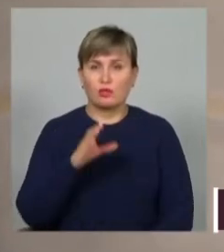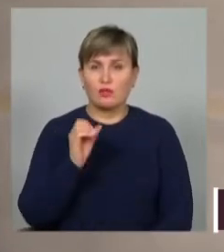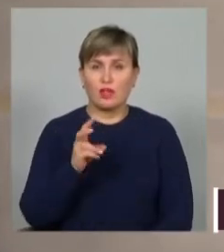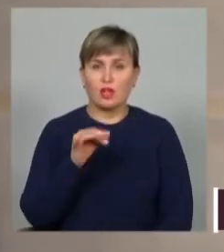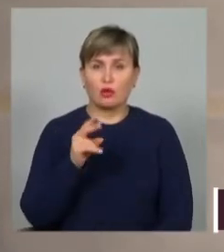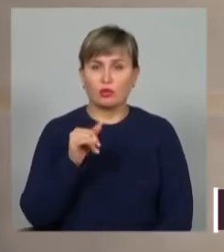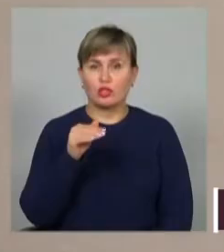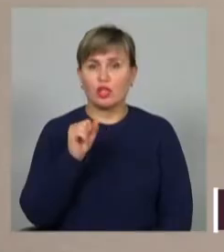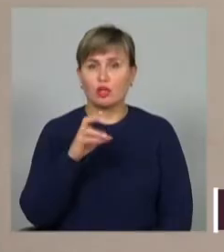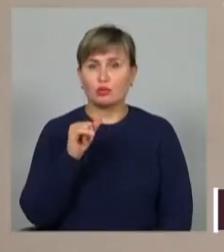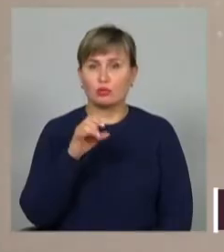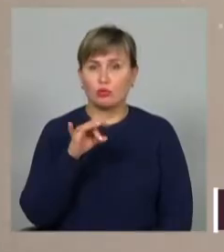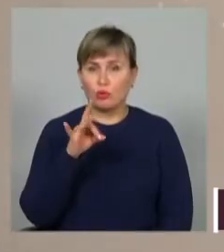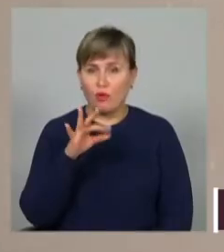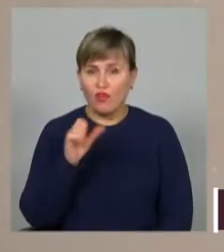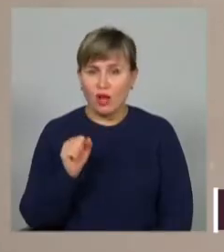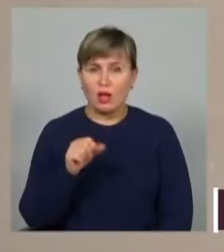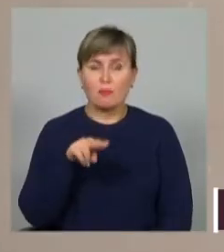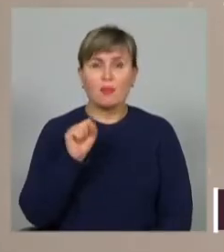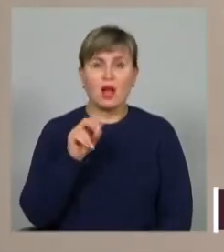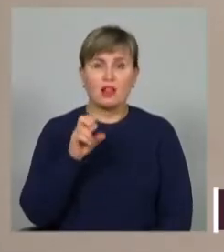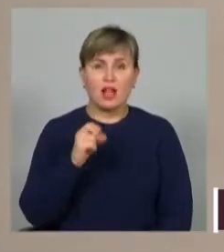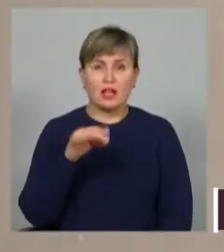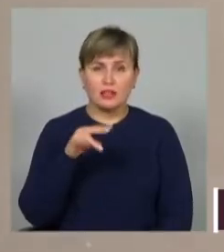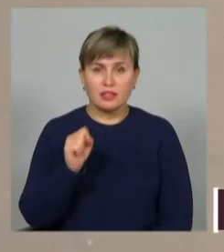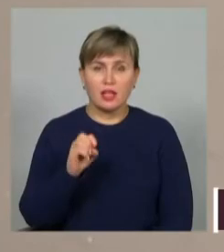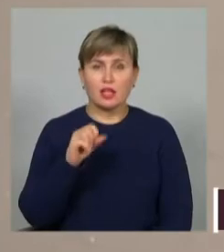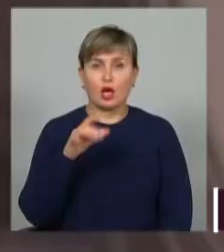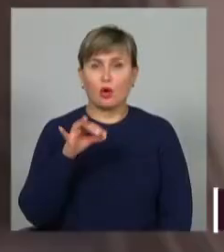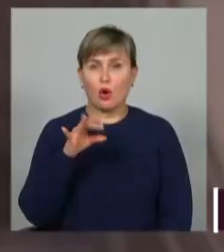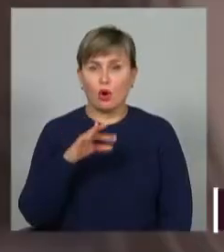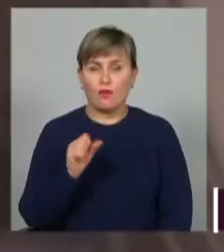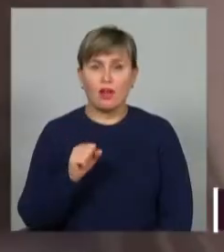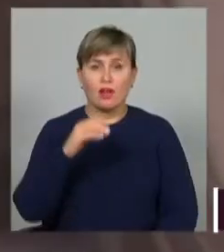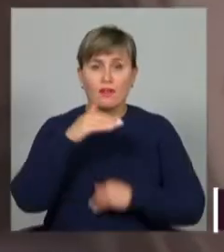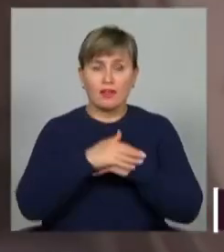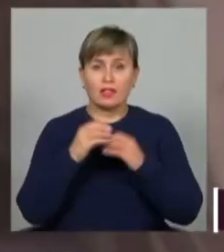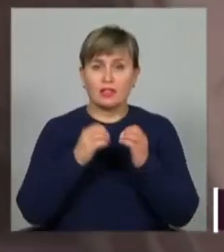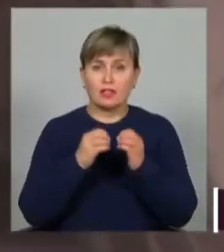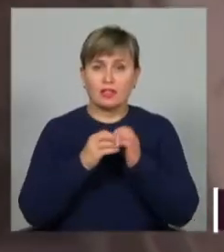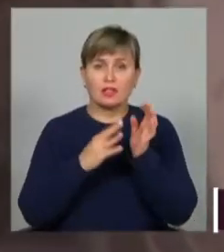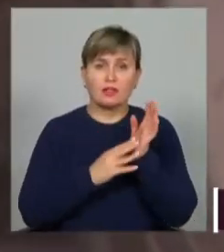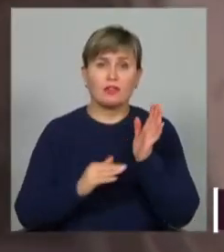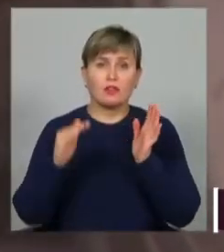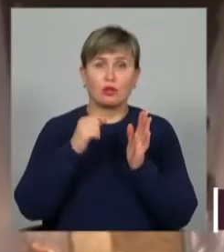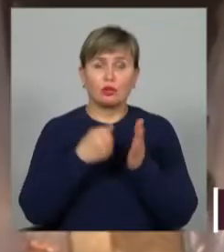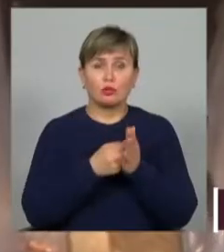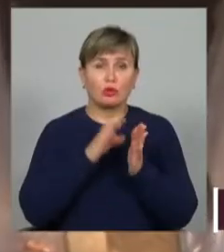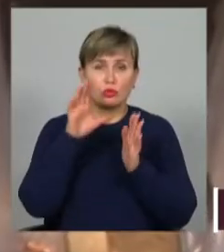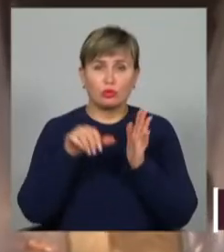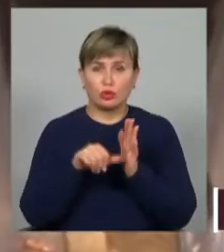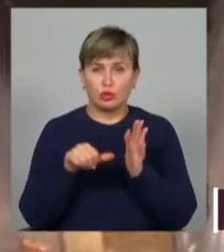Великолукская, Женсугурова, Сокольского, Паладина, Егорова. С 10 часов вечера 9 февраля до 6 часов